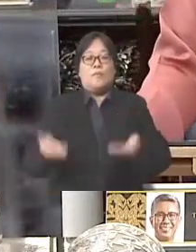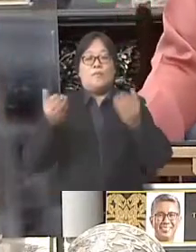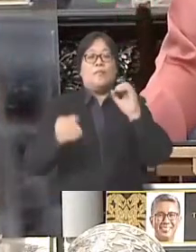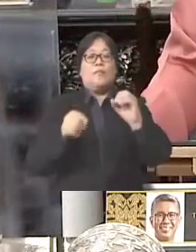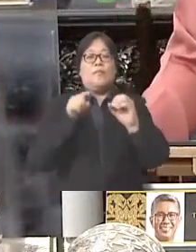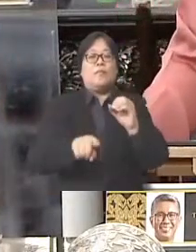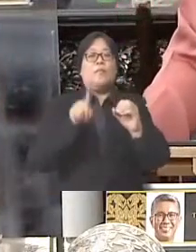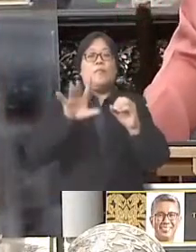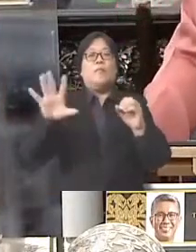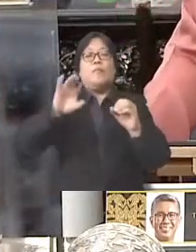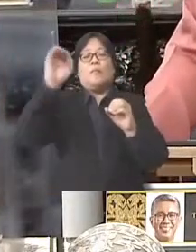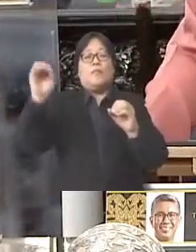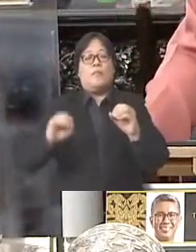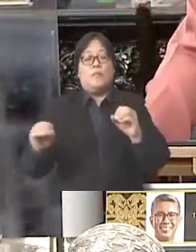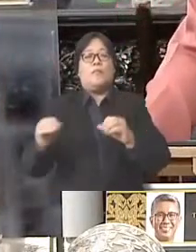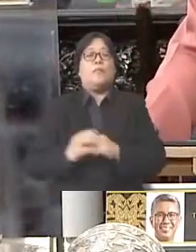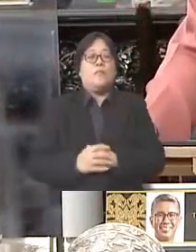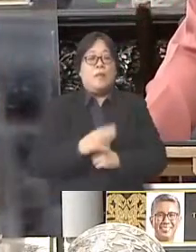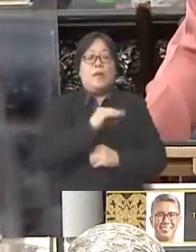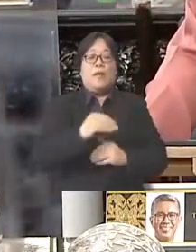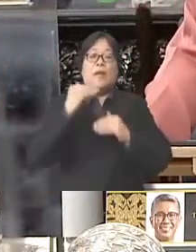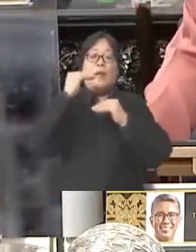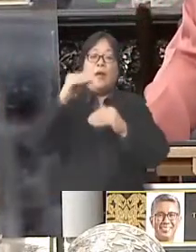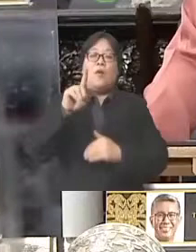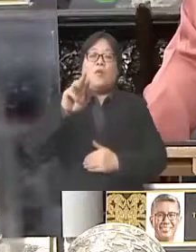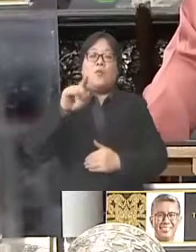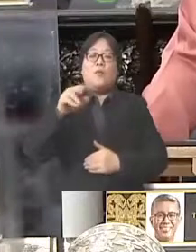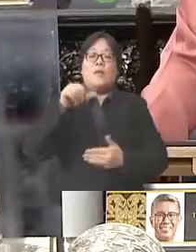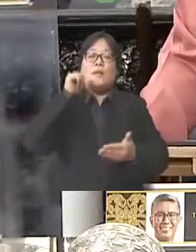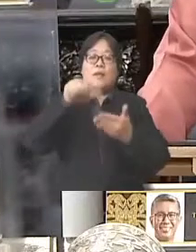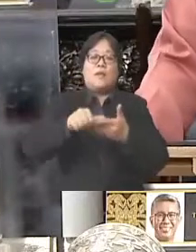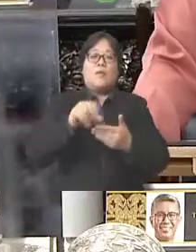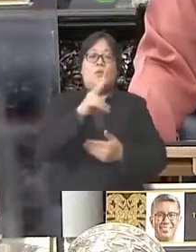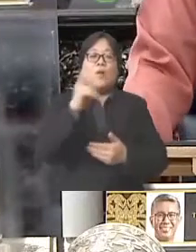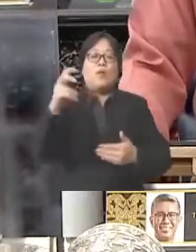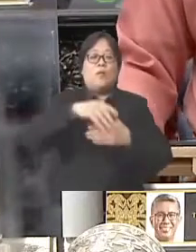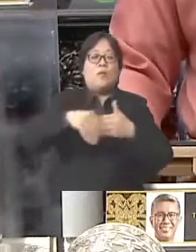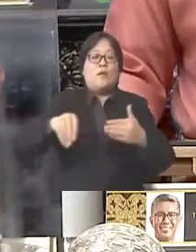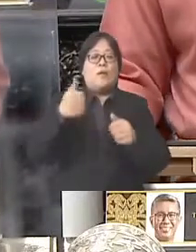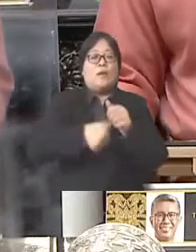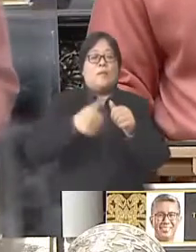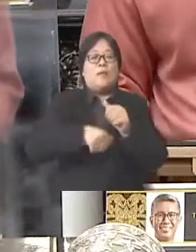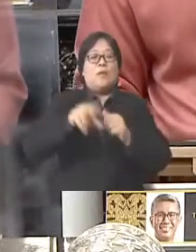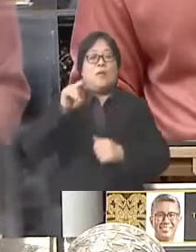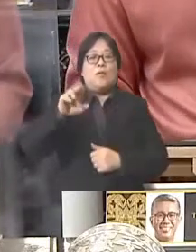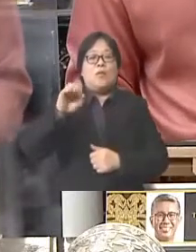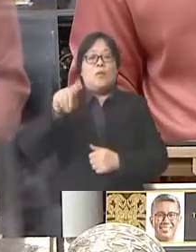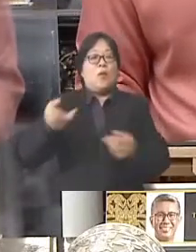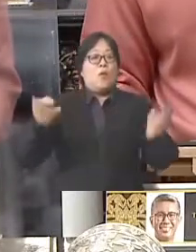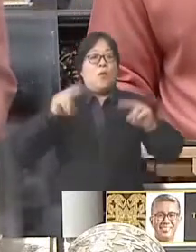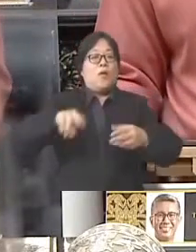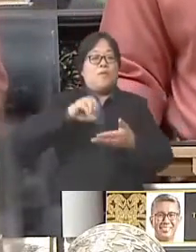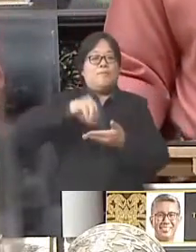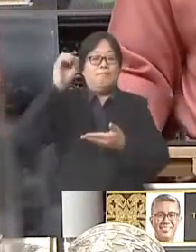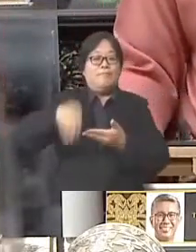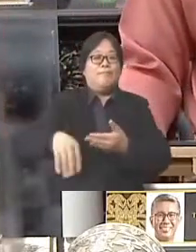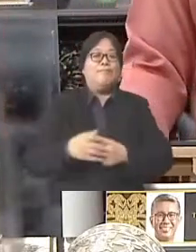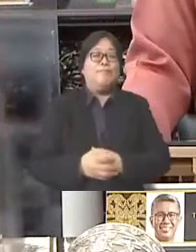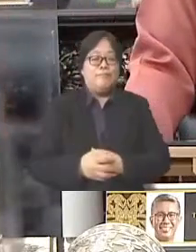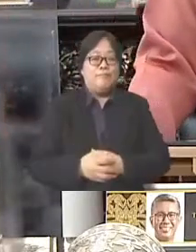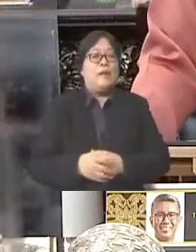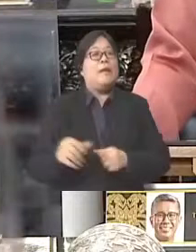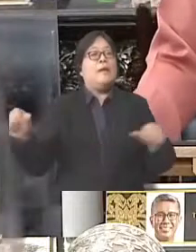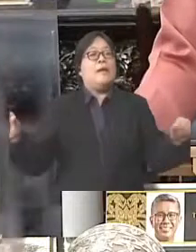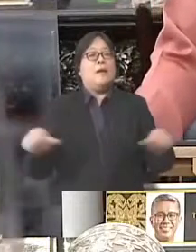kosong proplan satu 500 dan hak cuti stem 200 setiap nota kontrak dimansuhkan pada masa yang sama